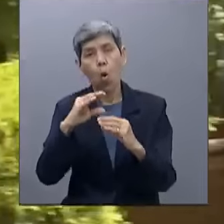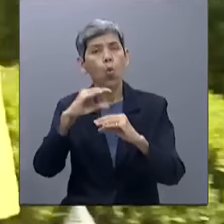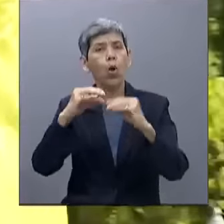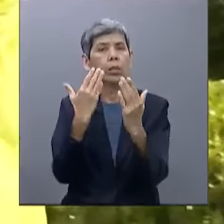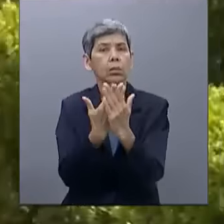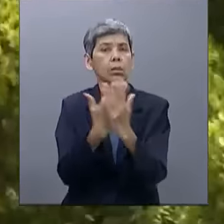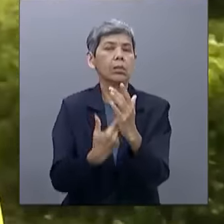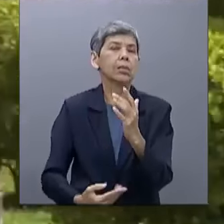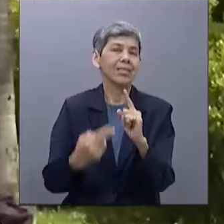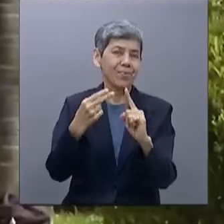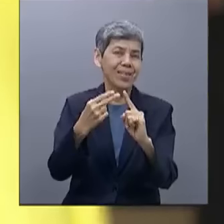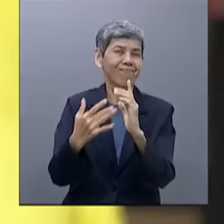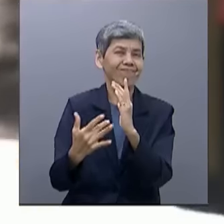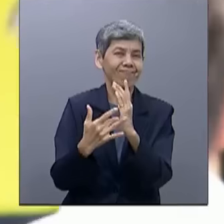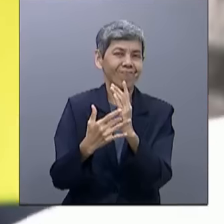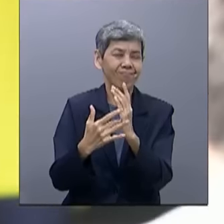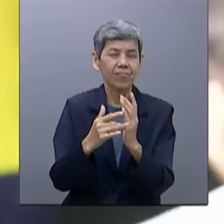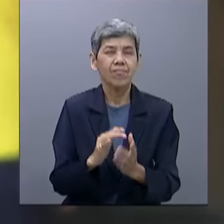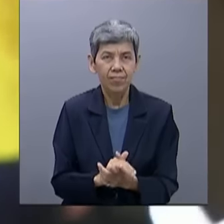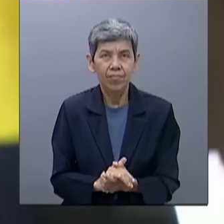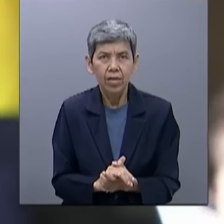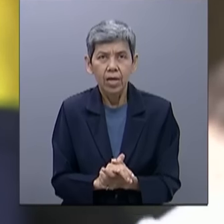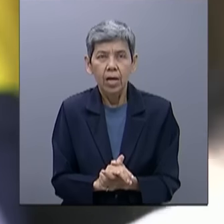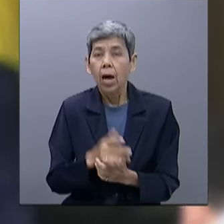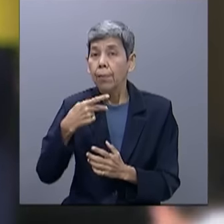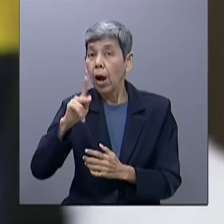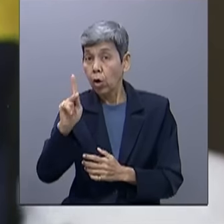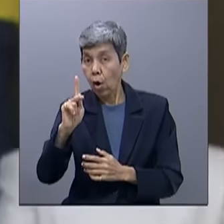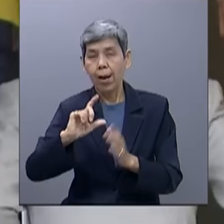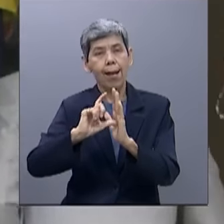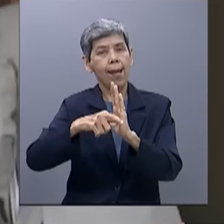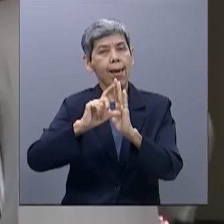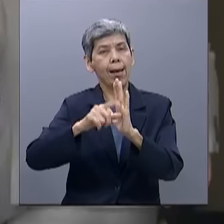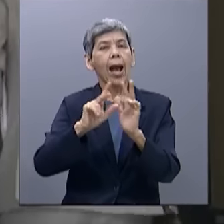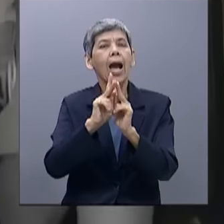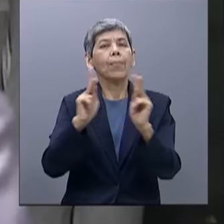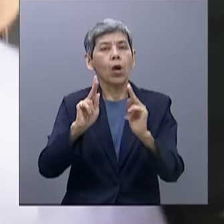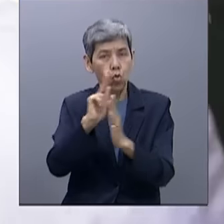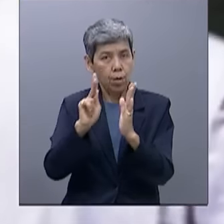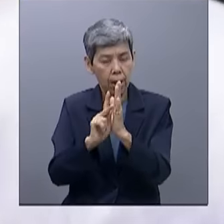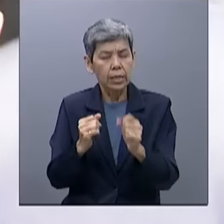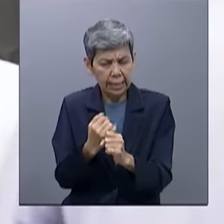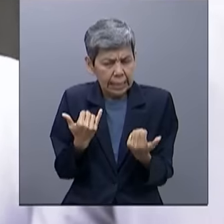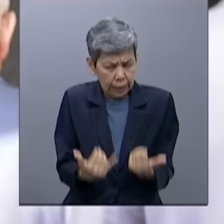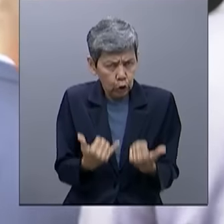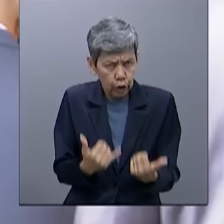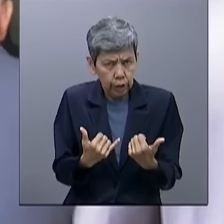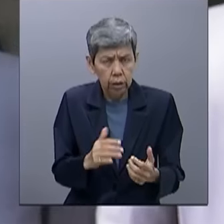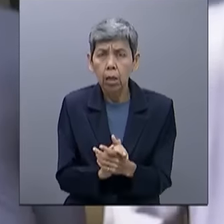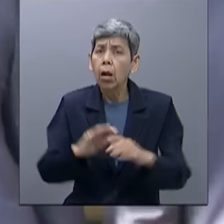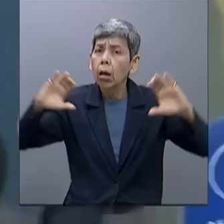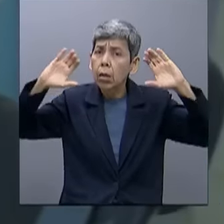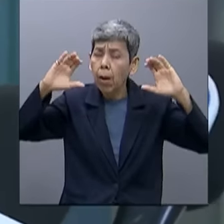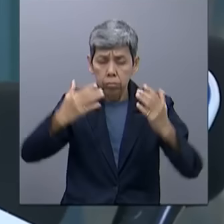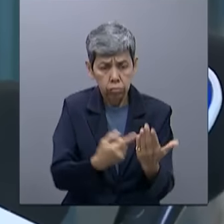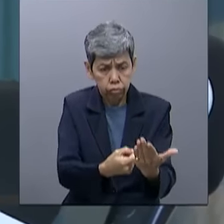มเงิน 10,000 บาทผ่านดิจิทัลวอลเล็ตค่ะแต่ว่านายปกรณ์นินประพันธ์เลขาธิการคณะกรรมการกฤษฎีกาบอกว่าจนถึงขณะนี้รัฐบาลยัง